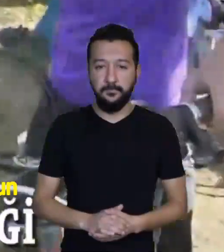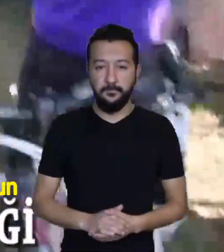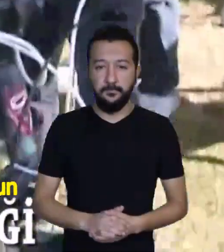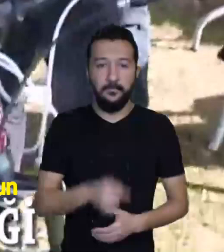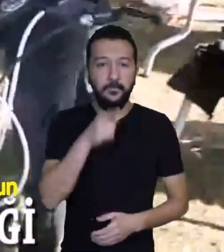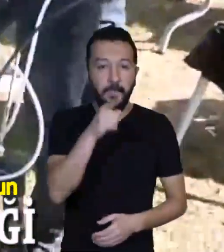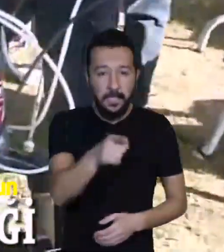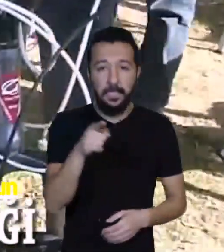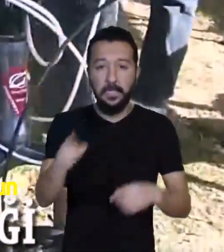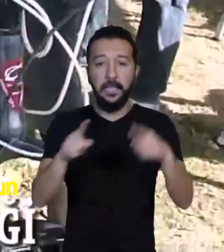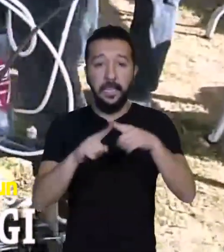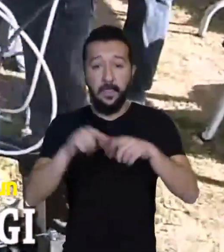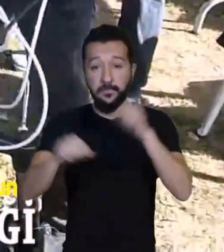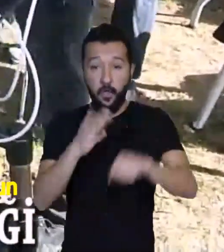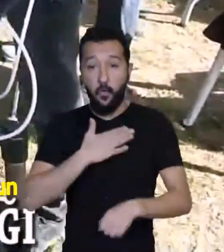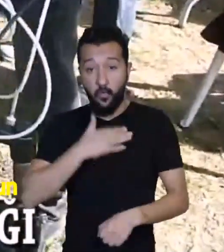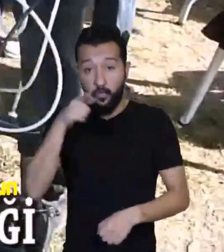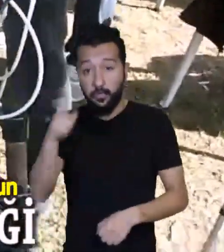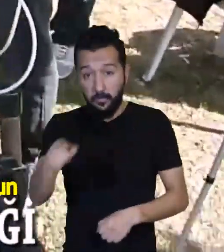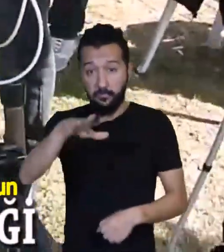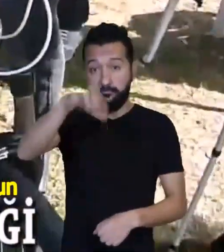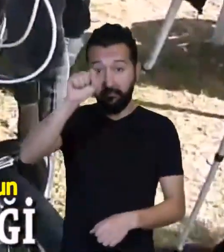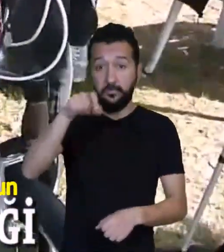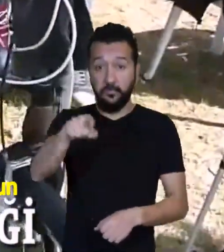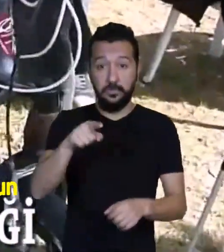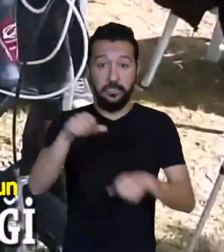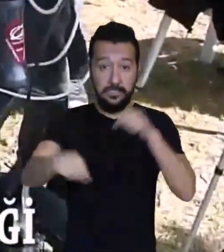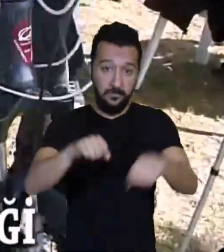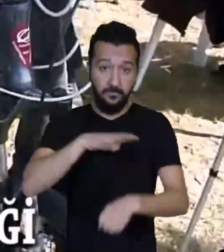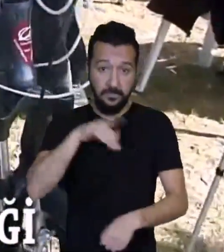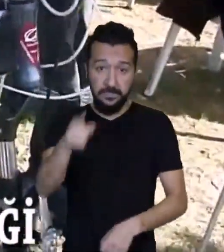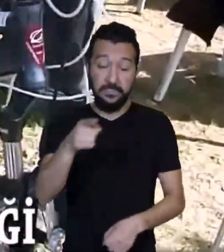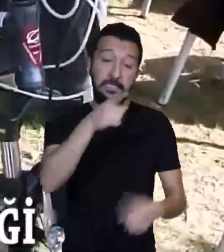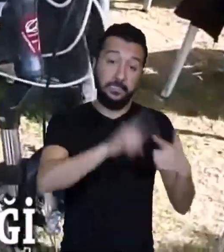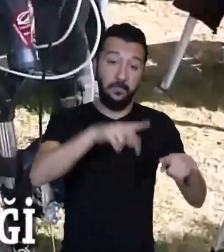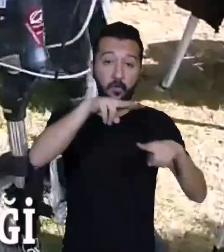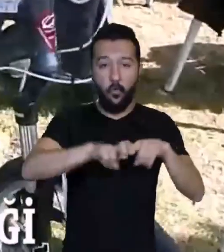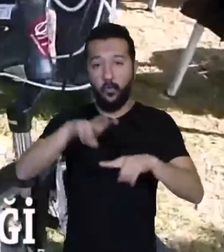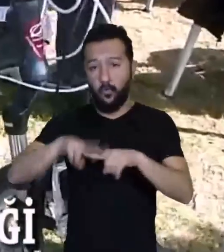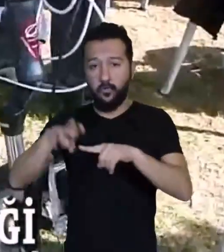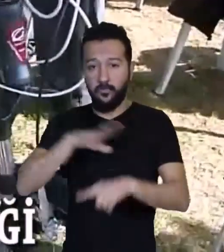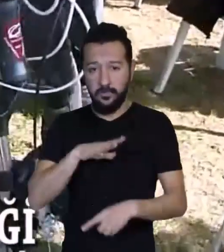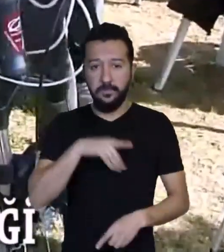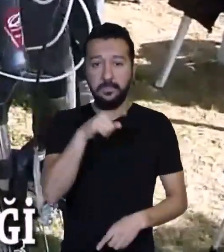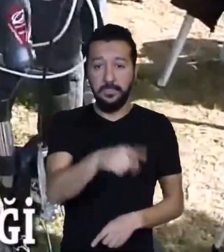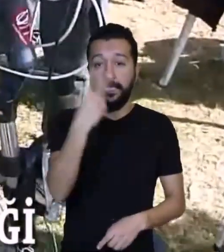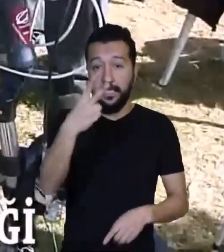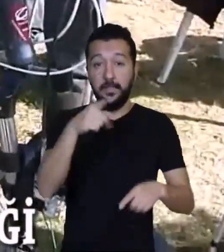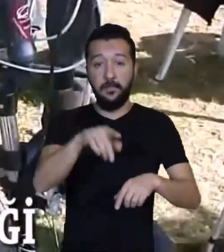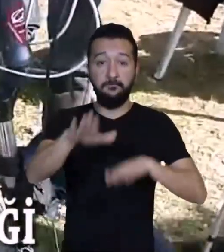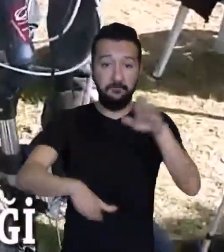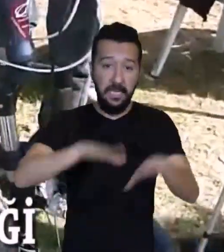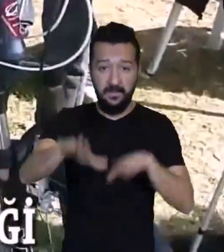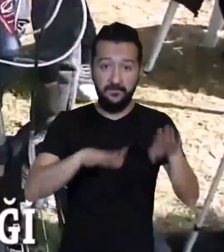İş Pedal Derneği. Ön tarafında pilotun kontrol ettiği bir direksiyon var. İki tane koltuk var. İki tane